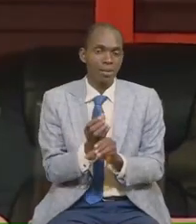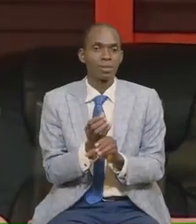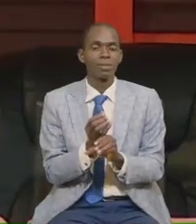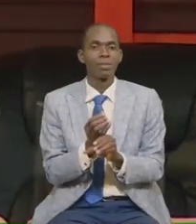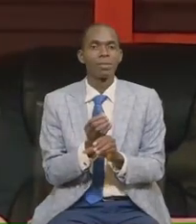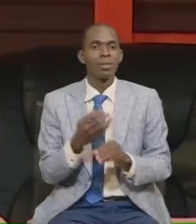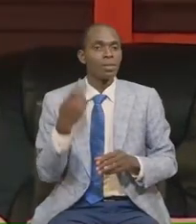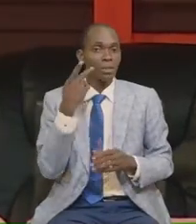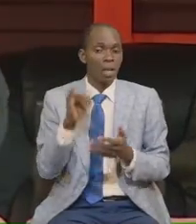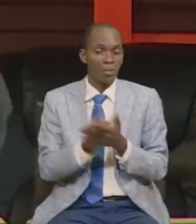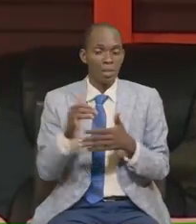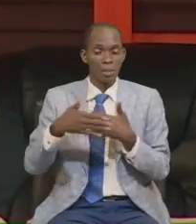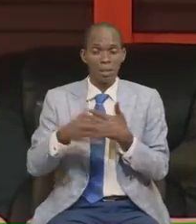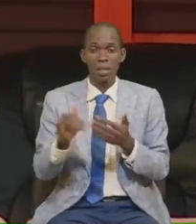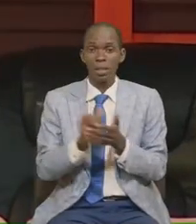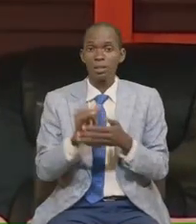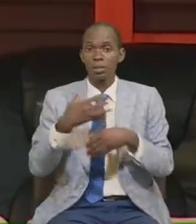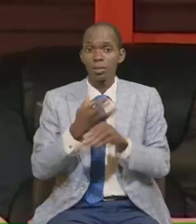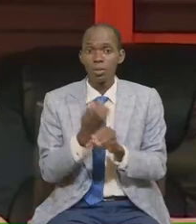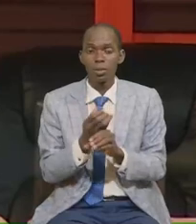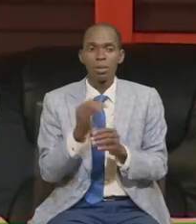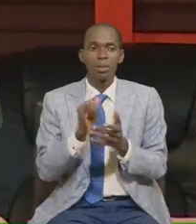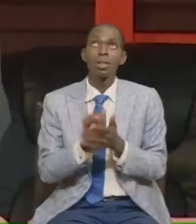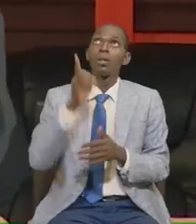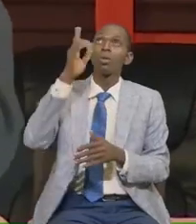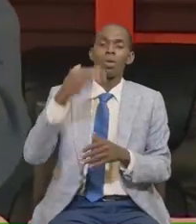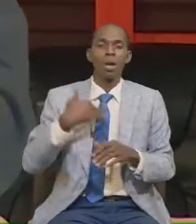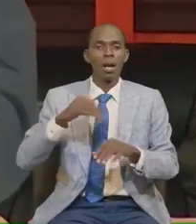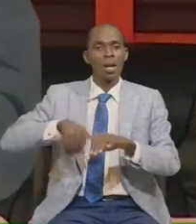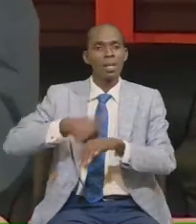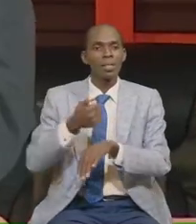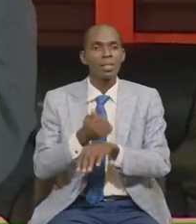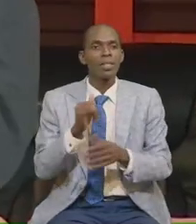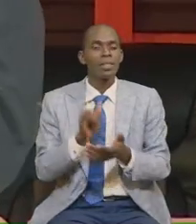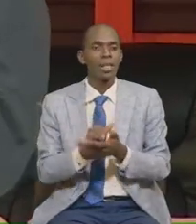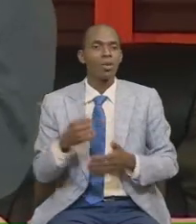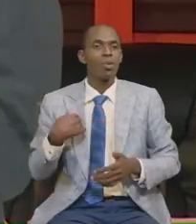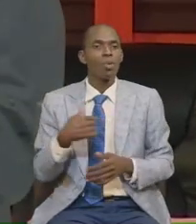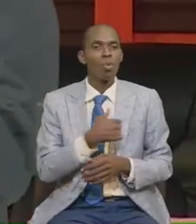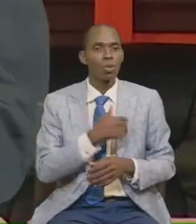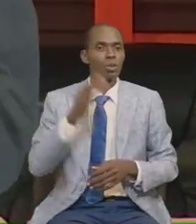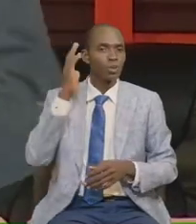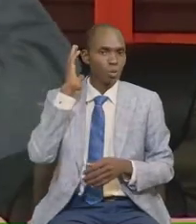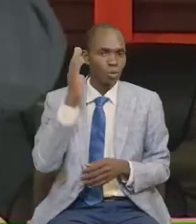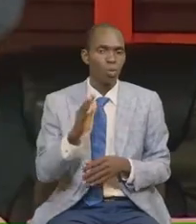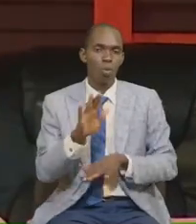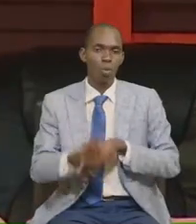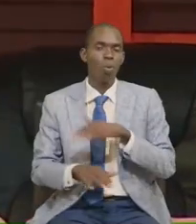récréation que Dieu a établie pour que nous pratiquions.